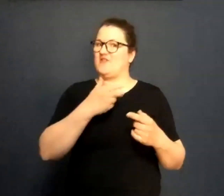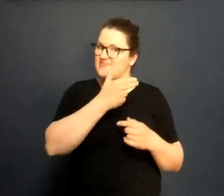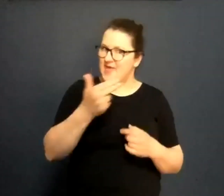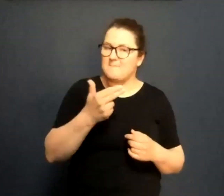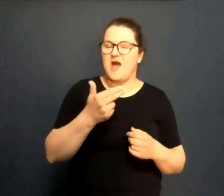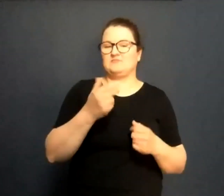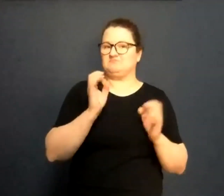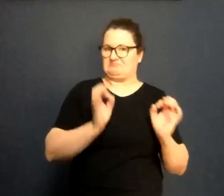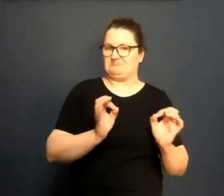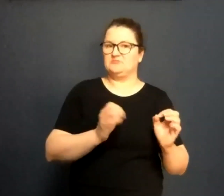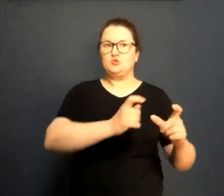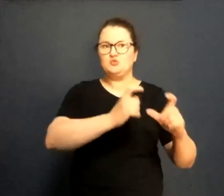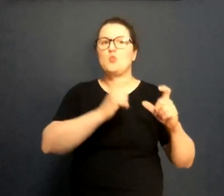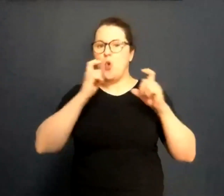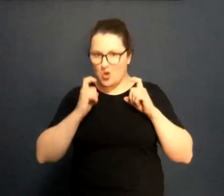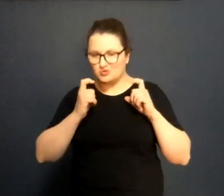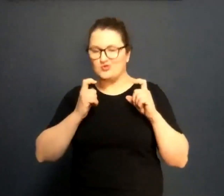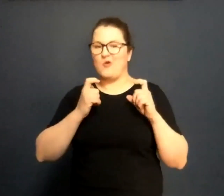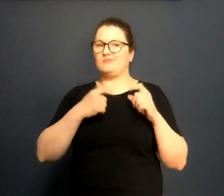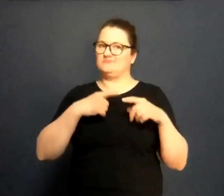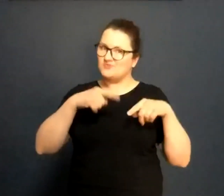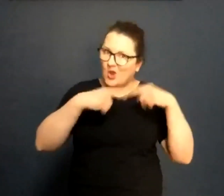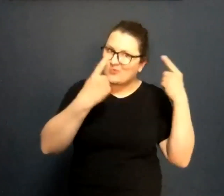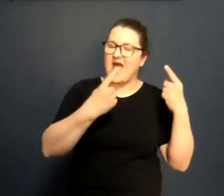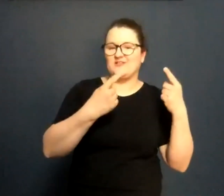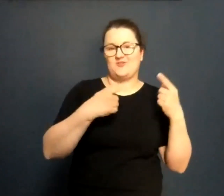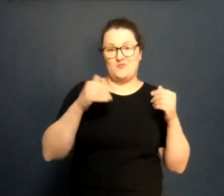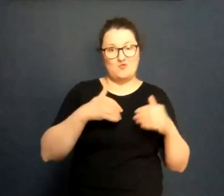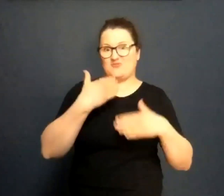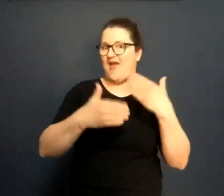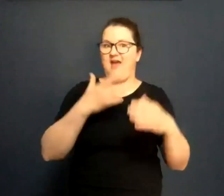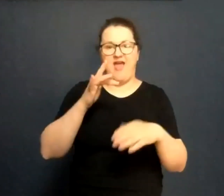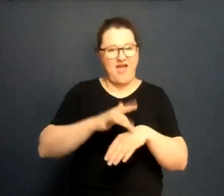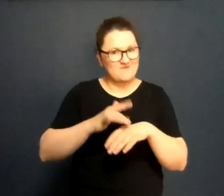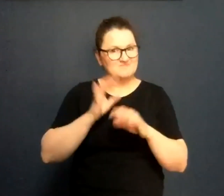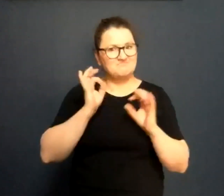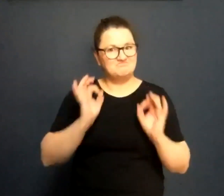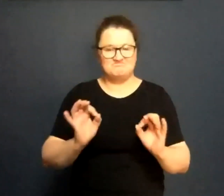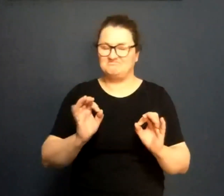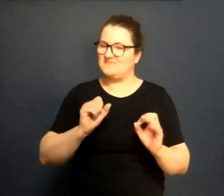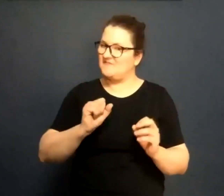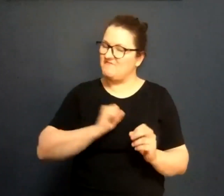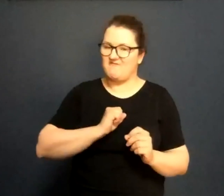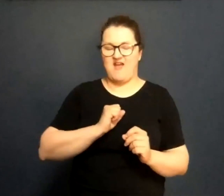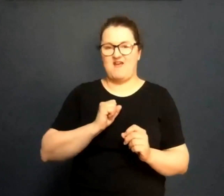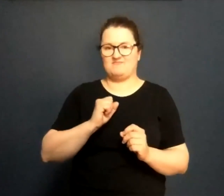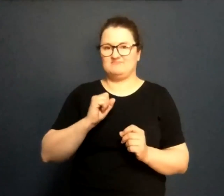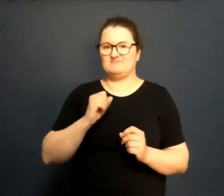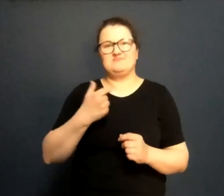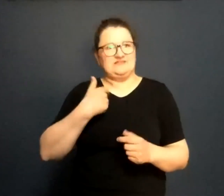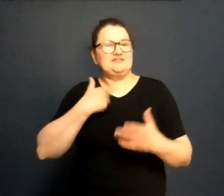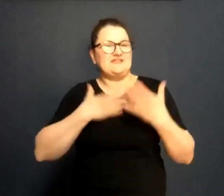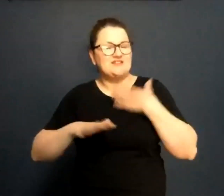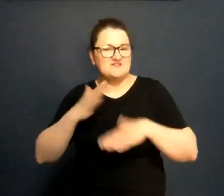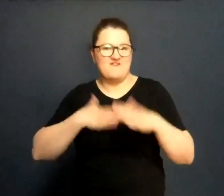zgłoszą się, to naprawdę można dojść do bardzo ciekawych rezultatów. I no, taka satysfakcja